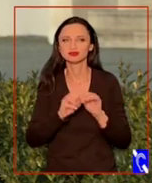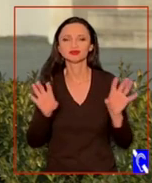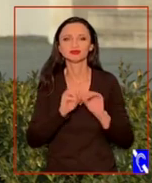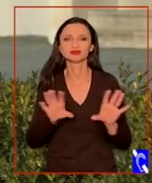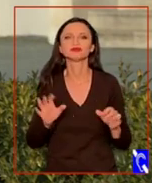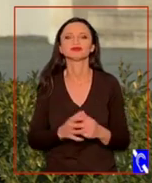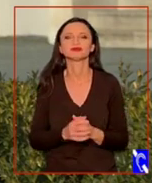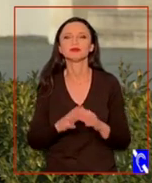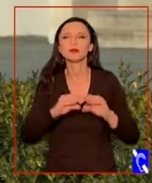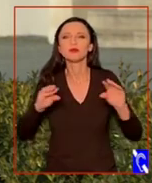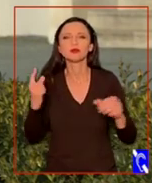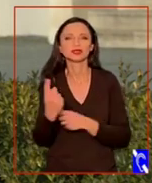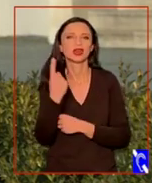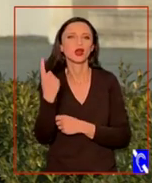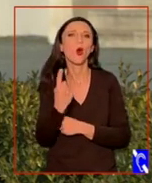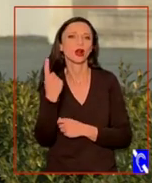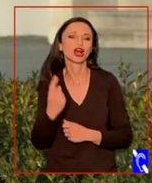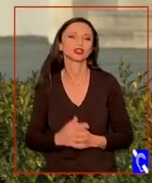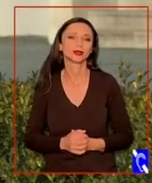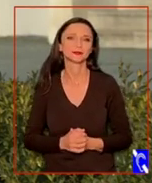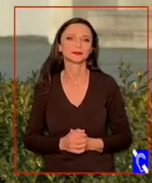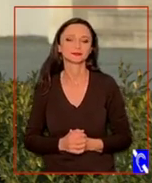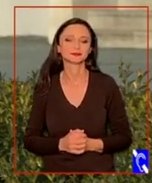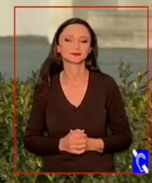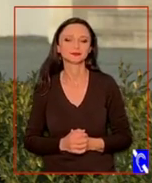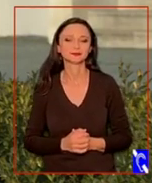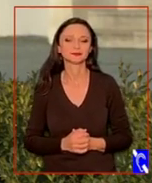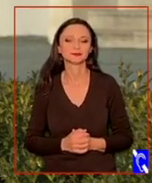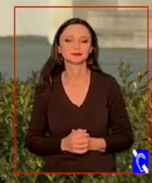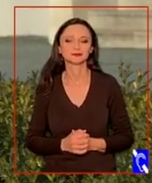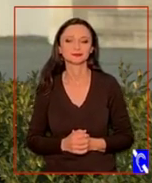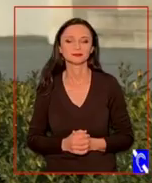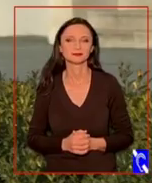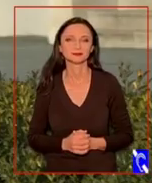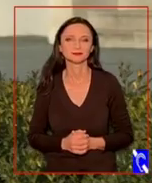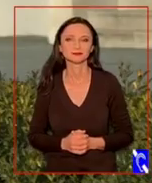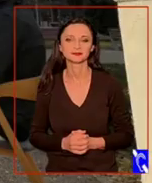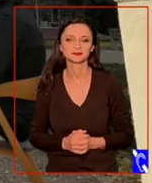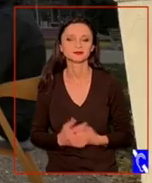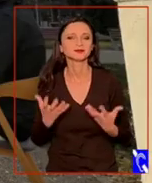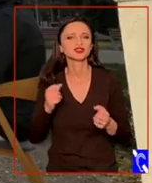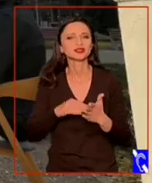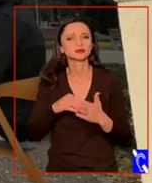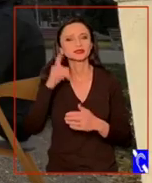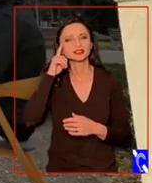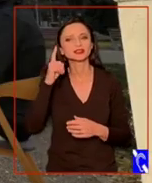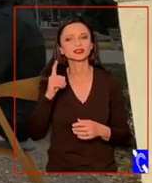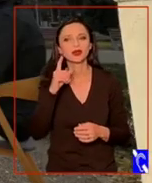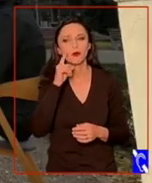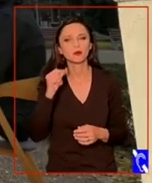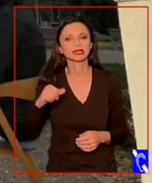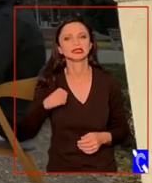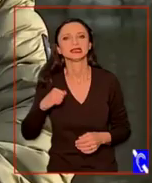le lansez în cât mai multe orașe din țară. Ce ar trebui să știe